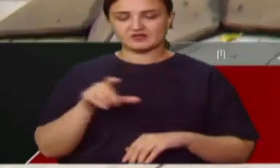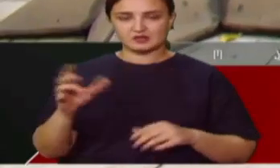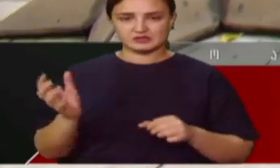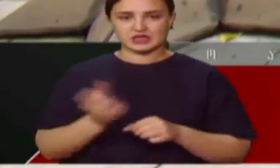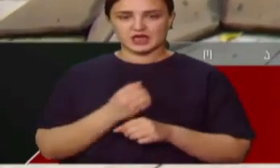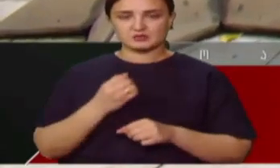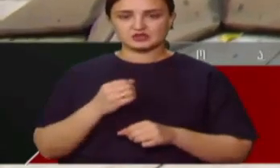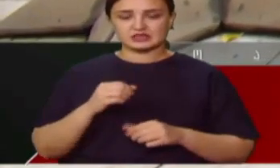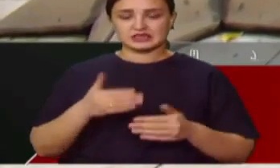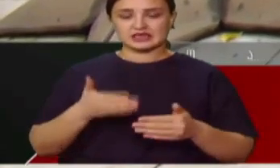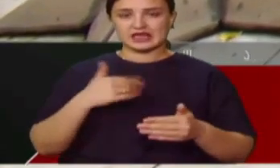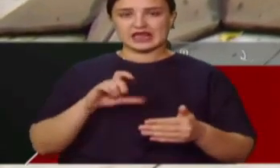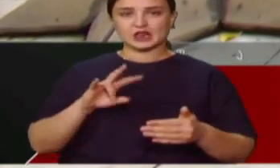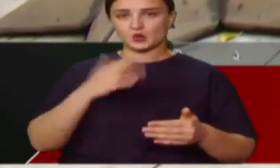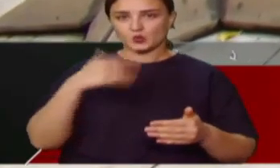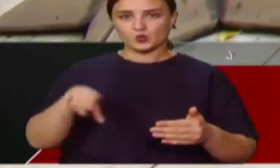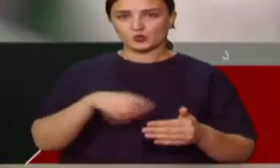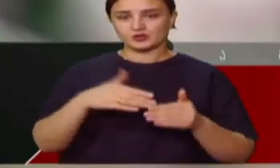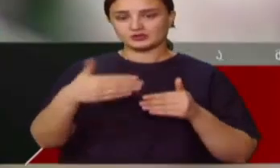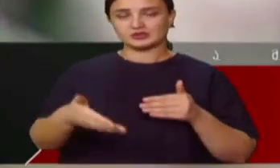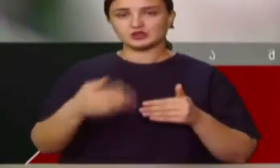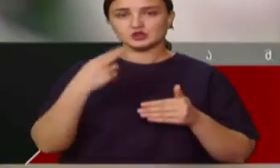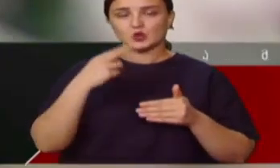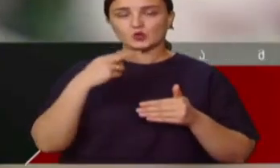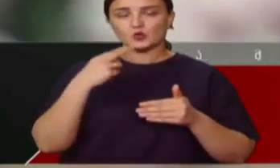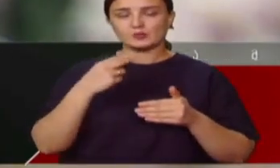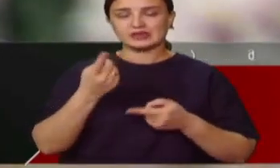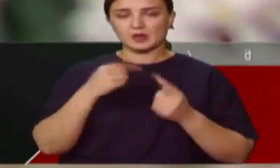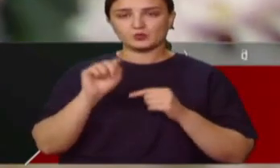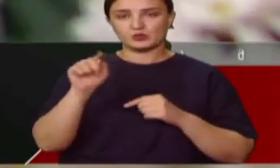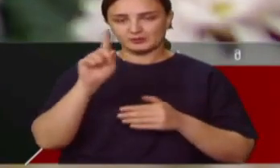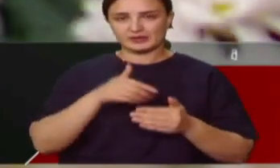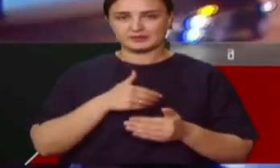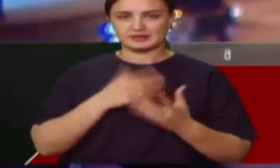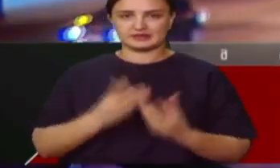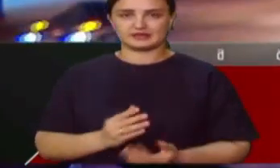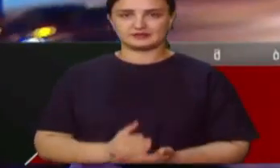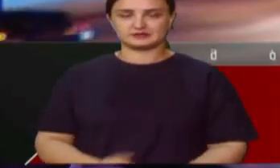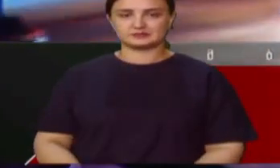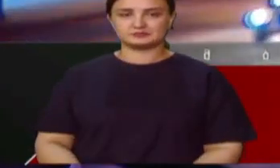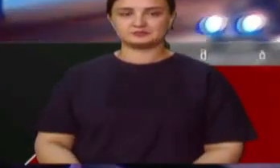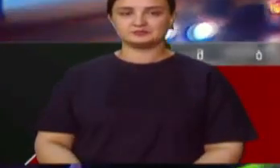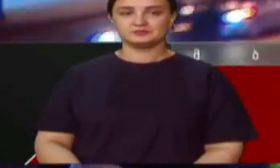გამარჯვების, ენგურსაკეთ კი გლოვის, ხსოვნისა და სოხუმში დაბრუნების იმედის დღეა.